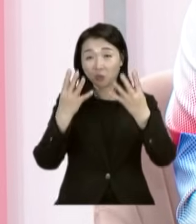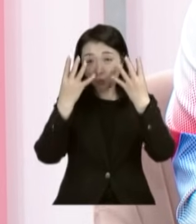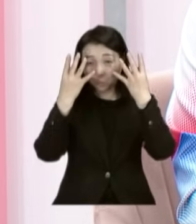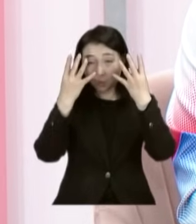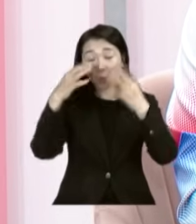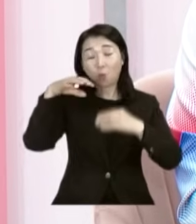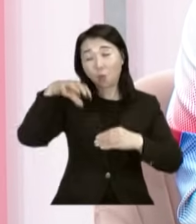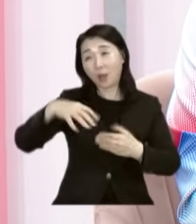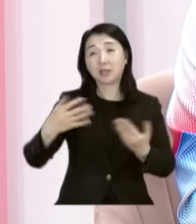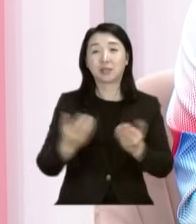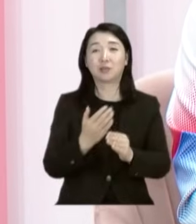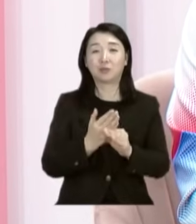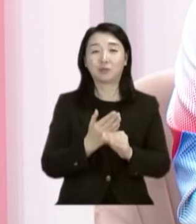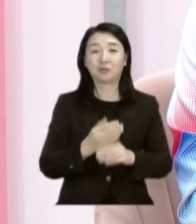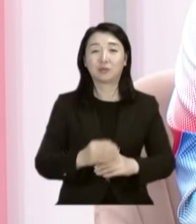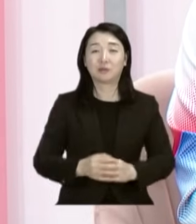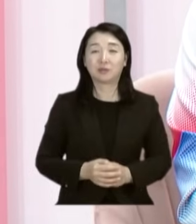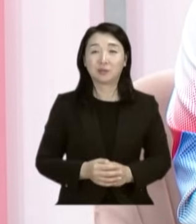교도관입니다만